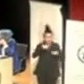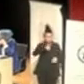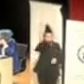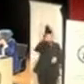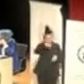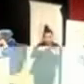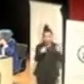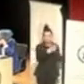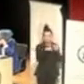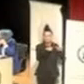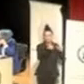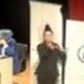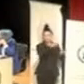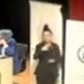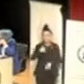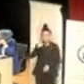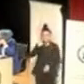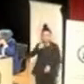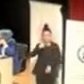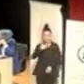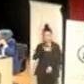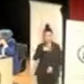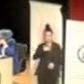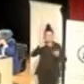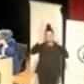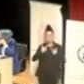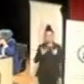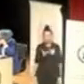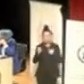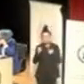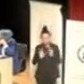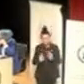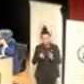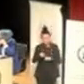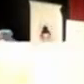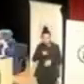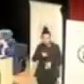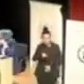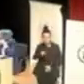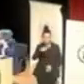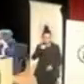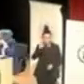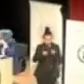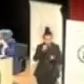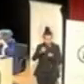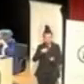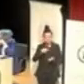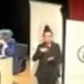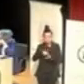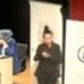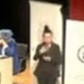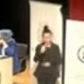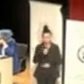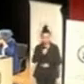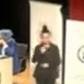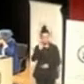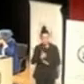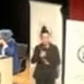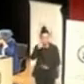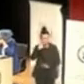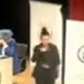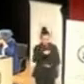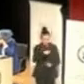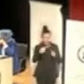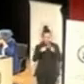amacıyla bakanlığımız öncü kurum olmuştur. Bu doğrultuda biz İş ve İşlemleri Bakanlığımızca yürütülen dijital yayın platformu